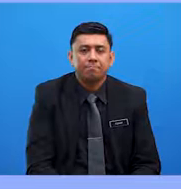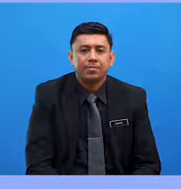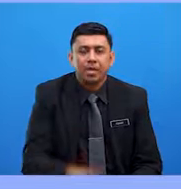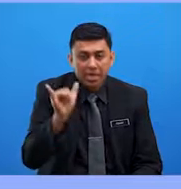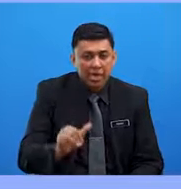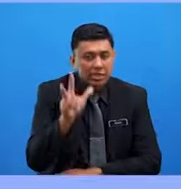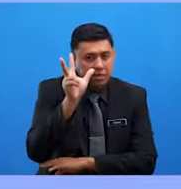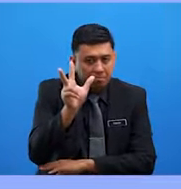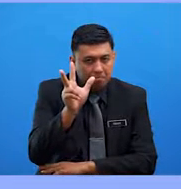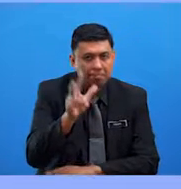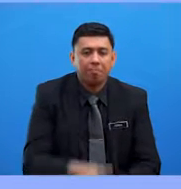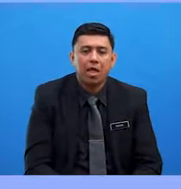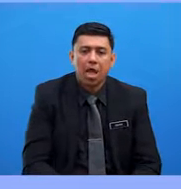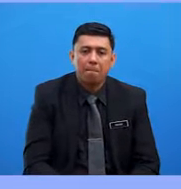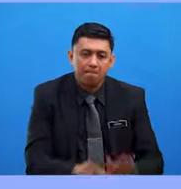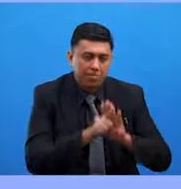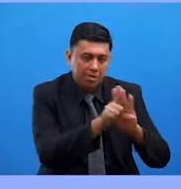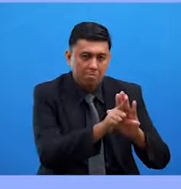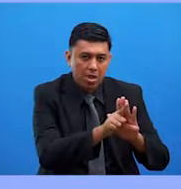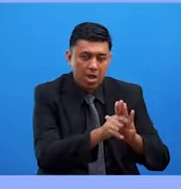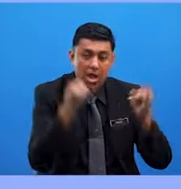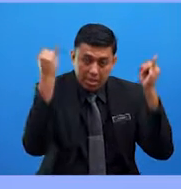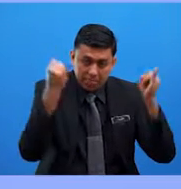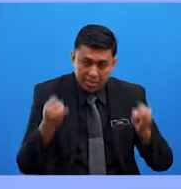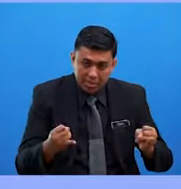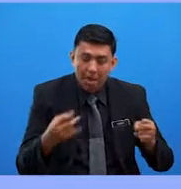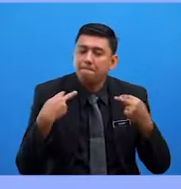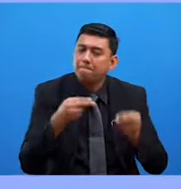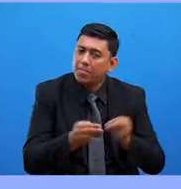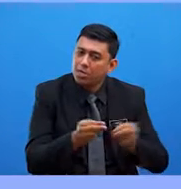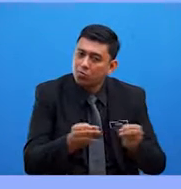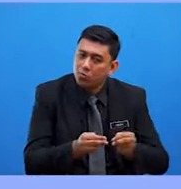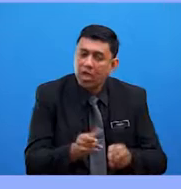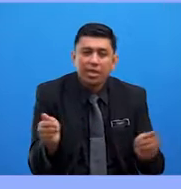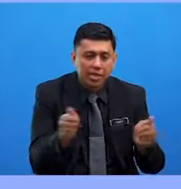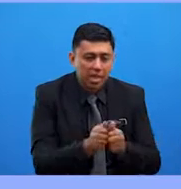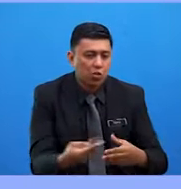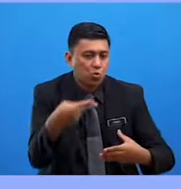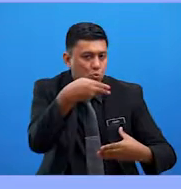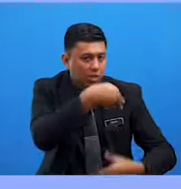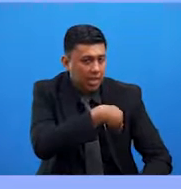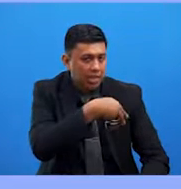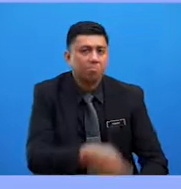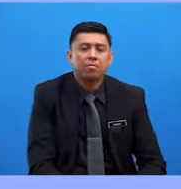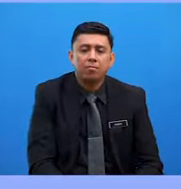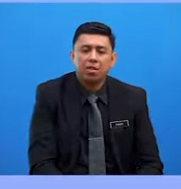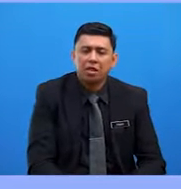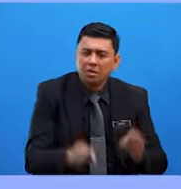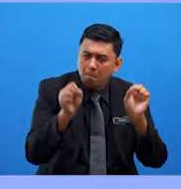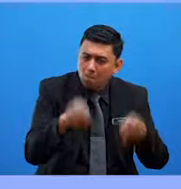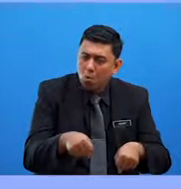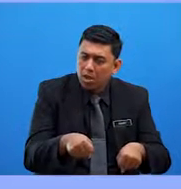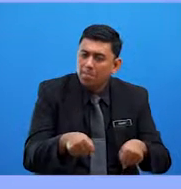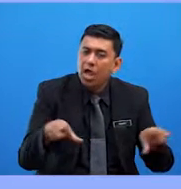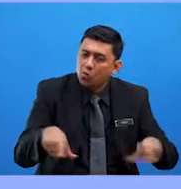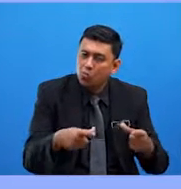Yang ketiga, melambangkan imej perniagaan. Dengan keuntungan, perniagaan boleh